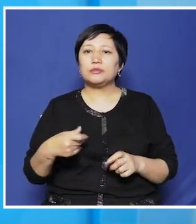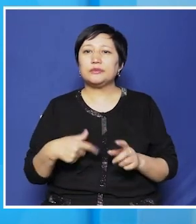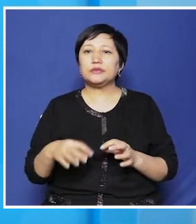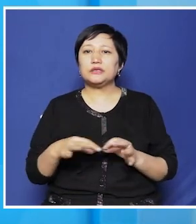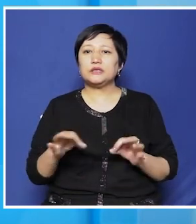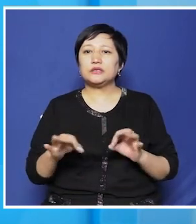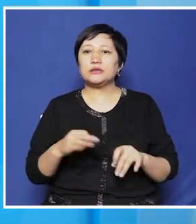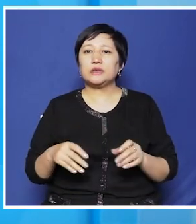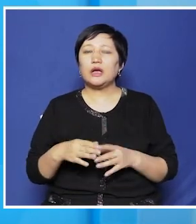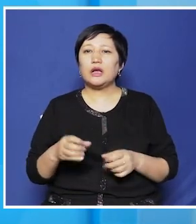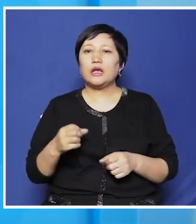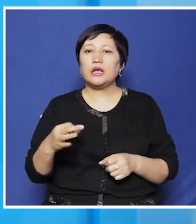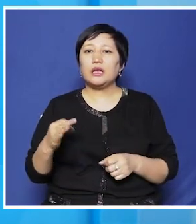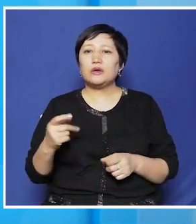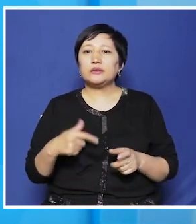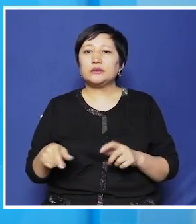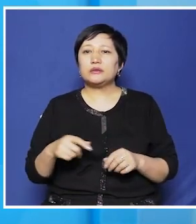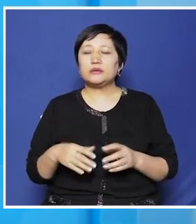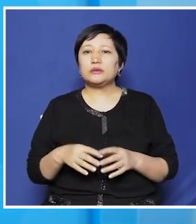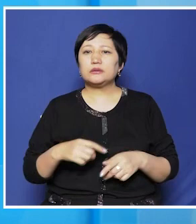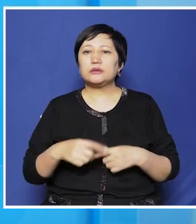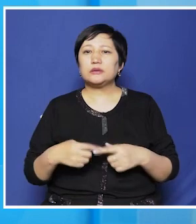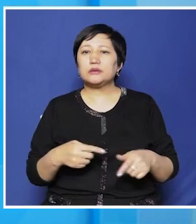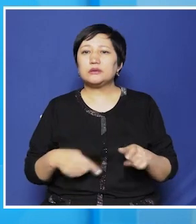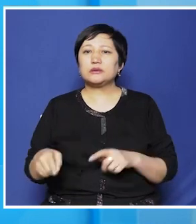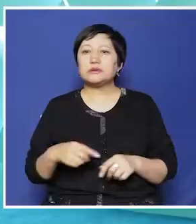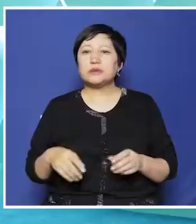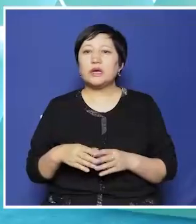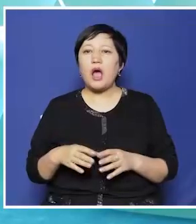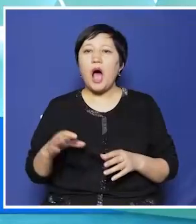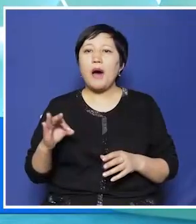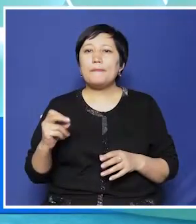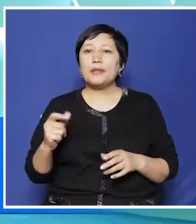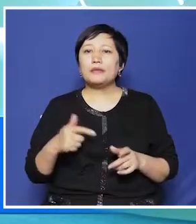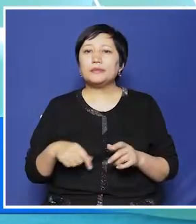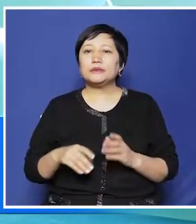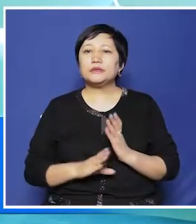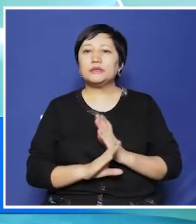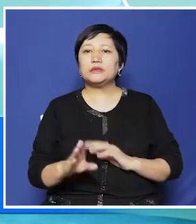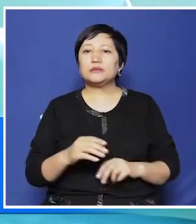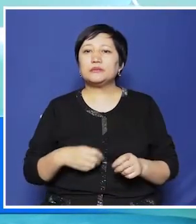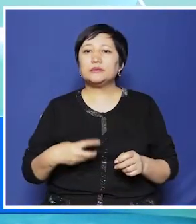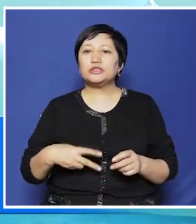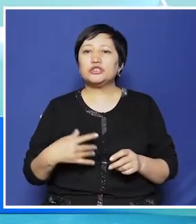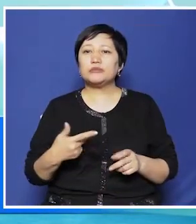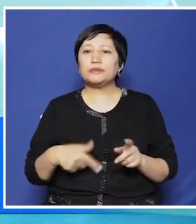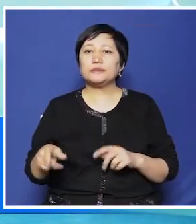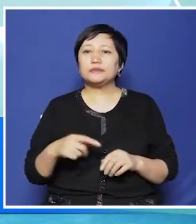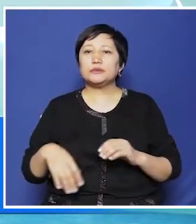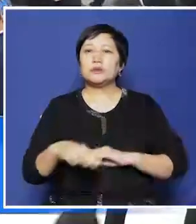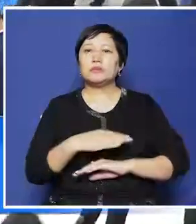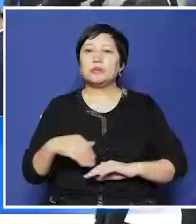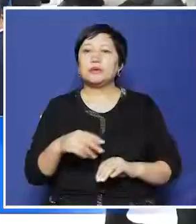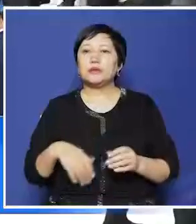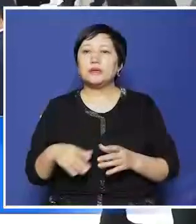съезде айтылды. Елорда жаңалығын арайлым әпсаға жалғастырсын. Аманат партиясының кезектен тыс 25-ші съезіне